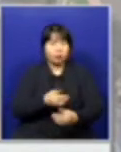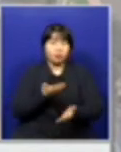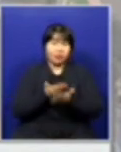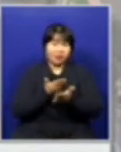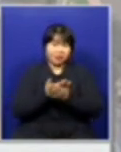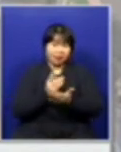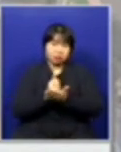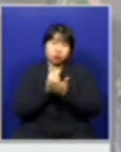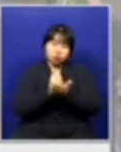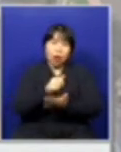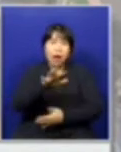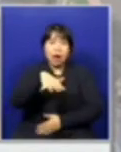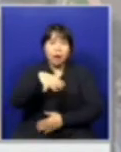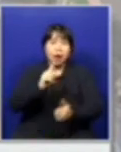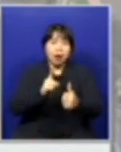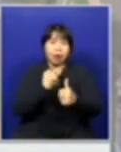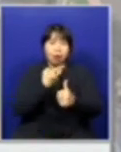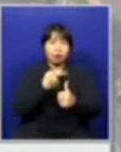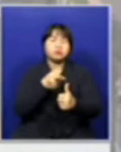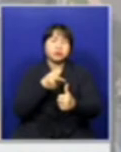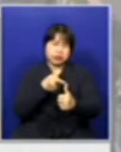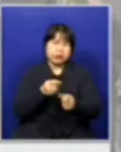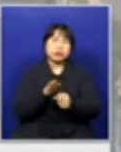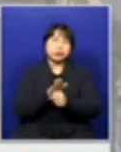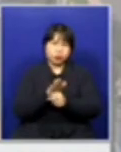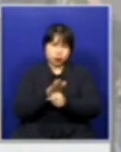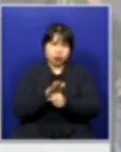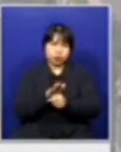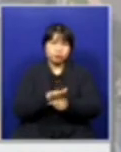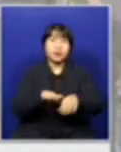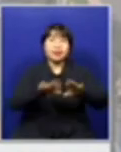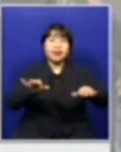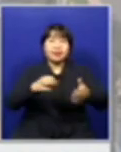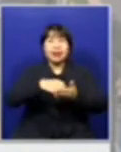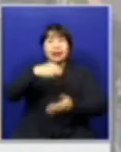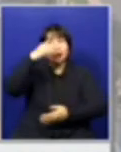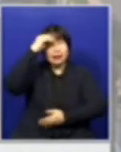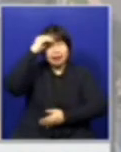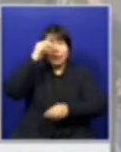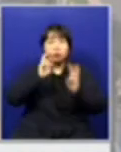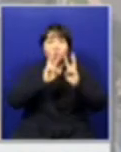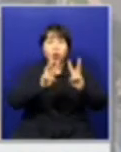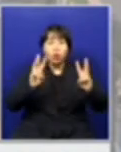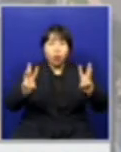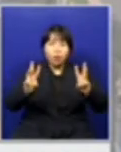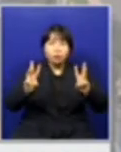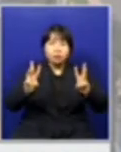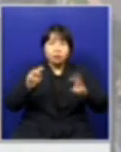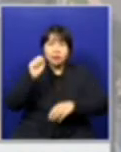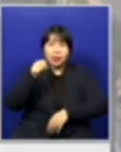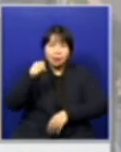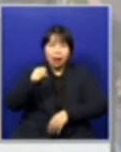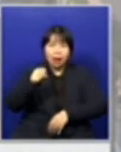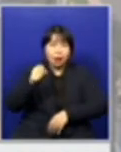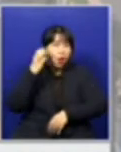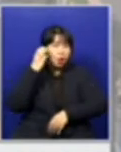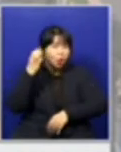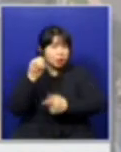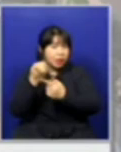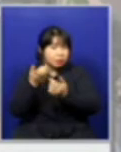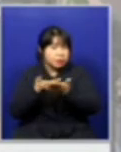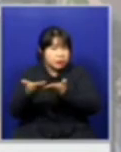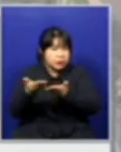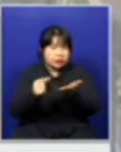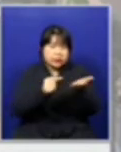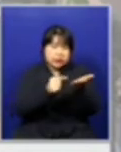ที่ได้ 5,000 บาทแรกพอดีเลยค่ะเด็กๆนักเรียนต้องเรียนออนไลน์ท่านประธานคะต้องไปซื้อโทรศัพท์ต้องไปซื้อเน็ตต้องอะ